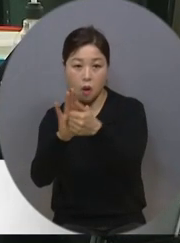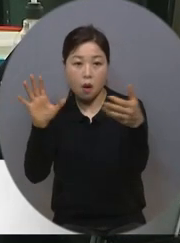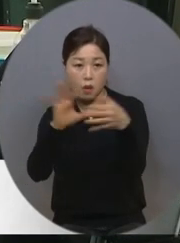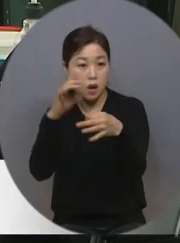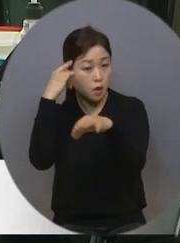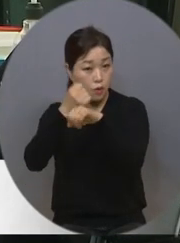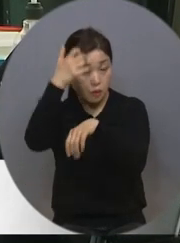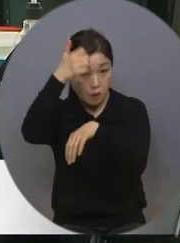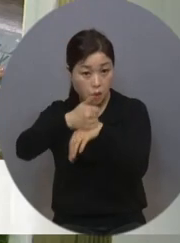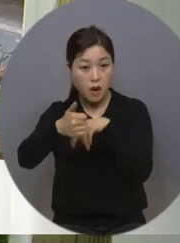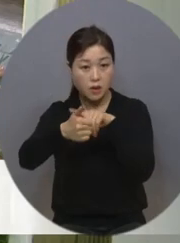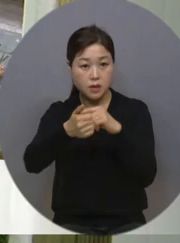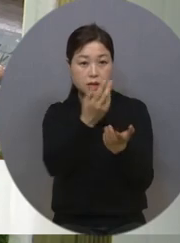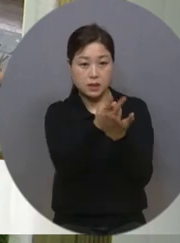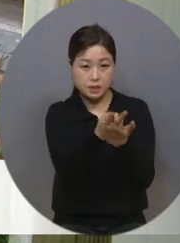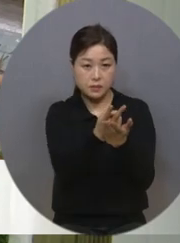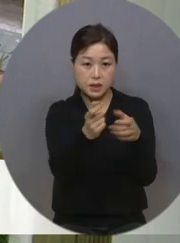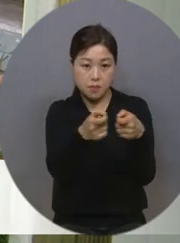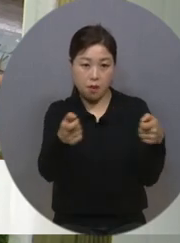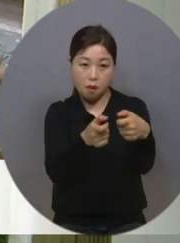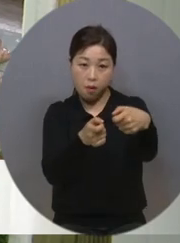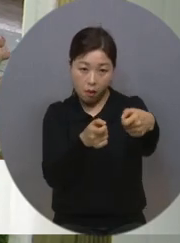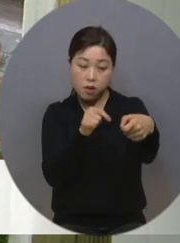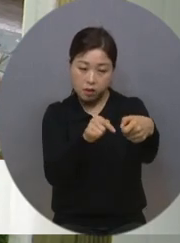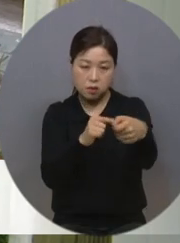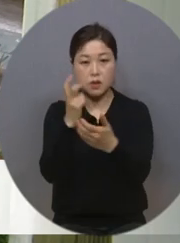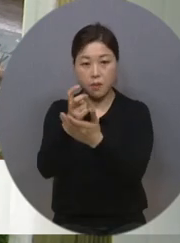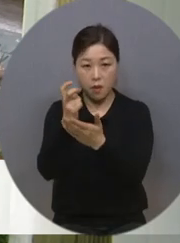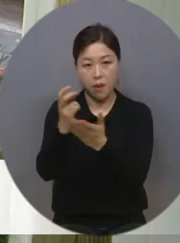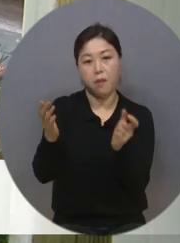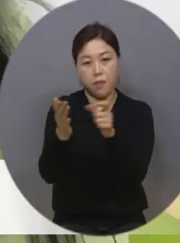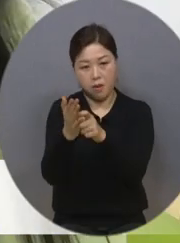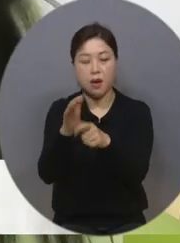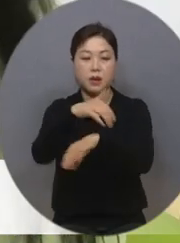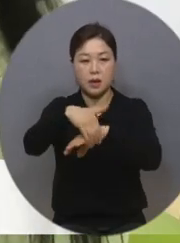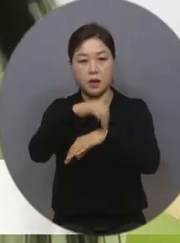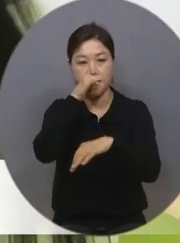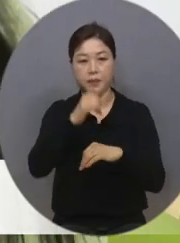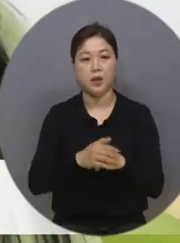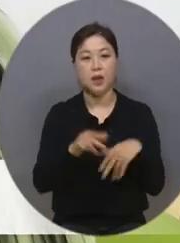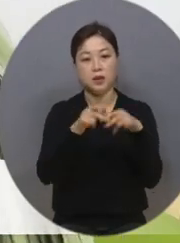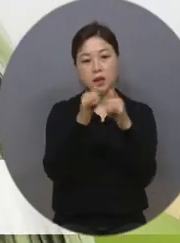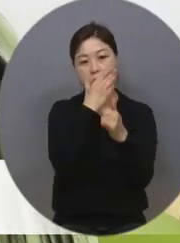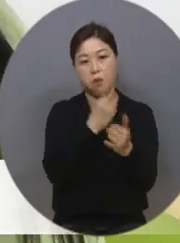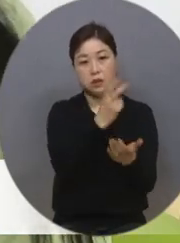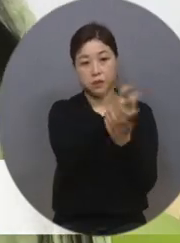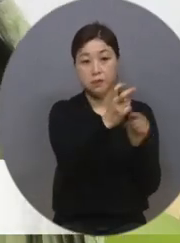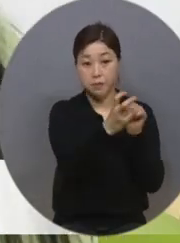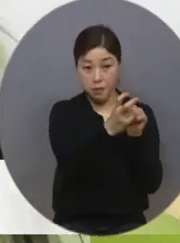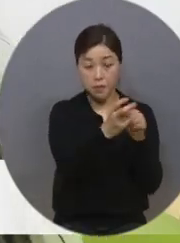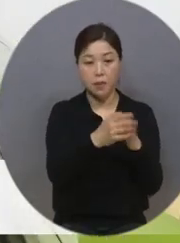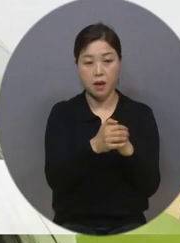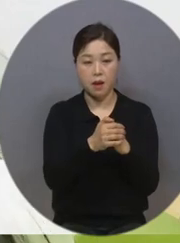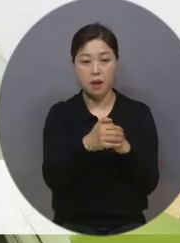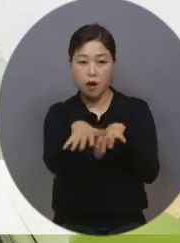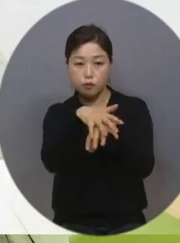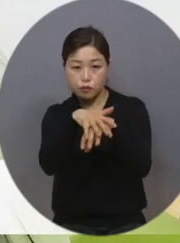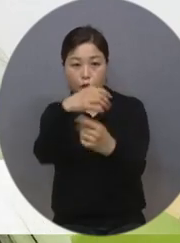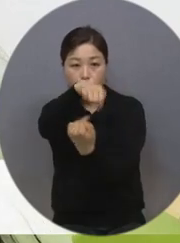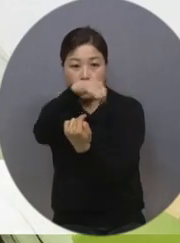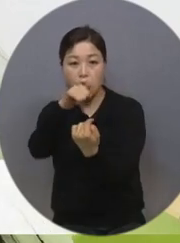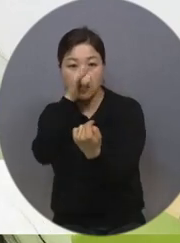토대로 침실 면적 기준을 시행 규칙에 명시할 계획입니다. 또 장애인 복지법에 근거해 구성